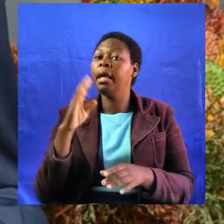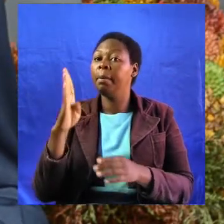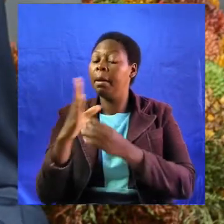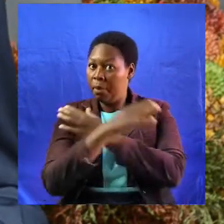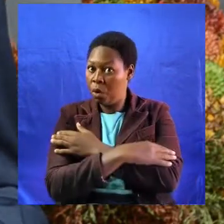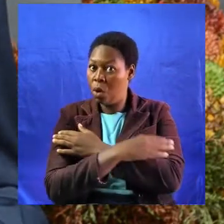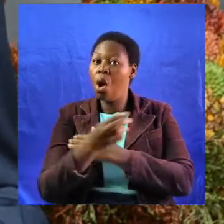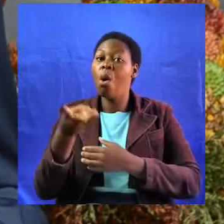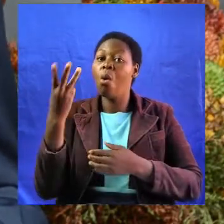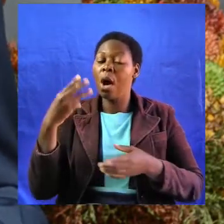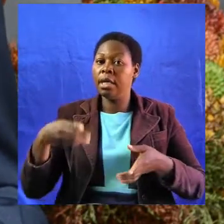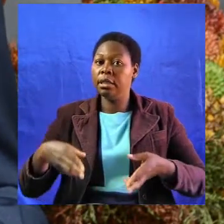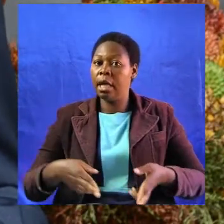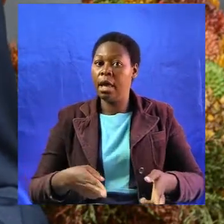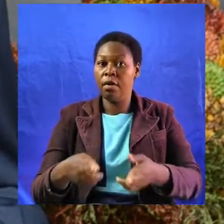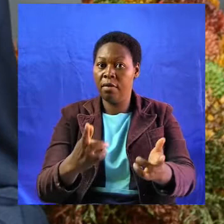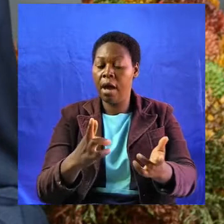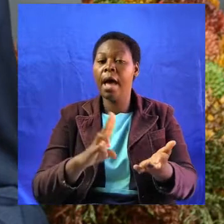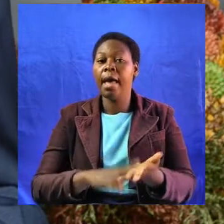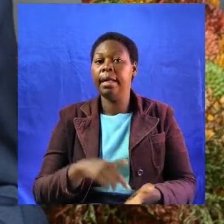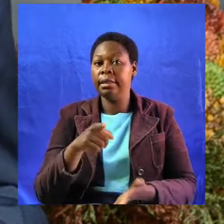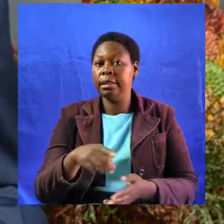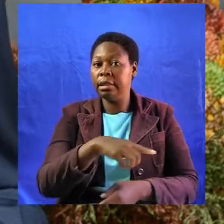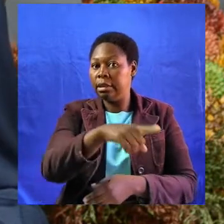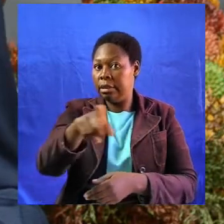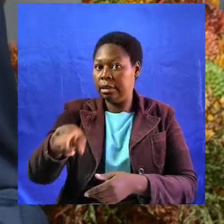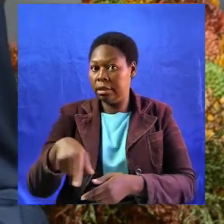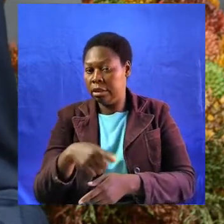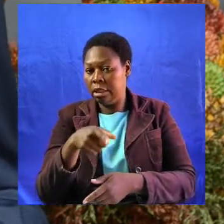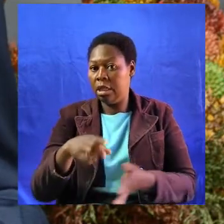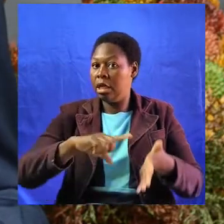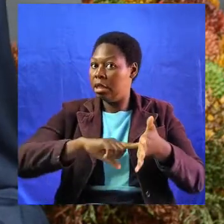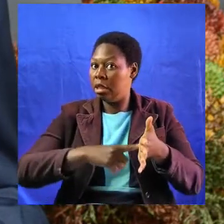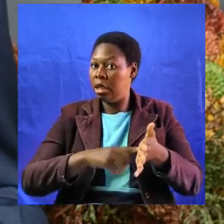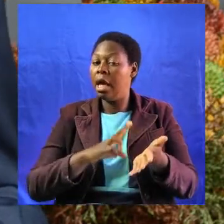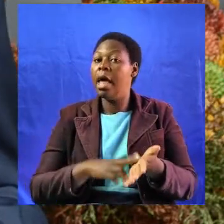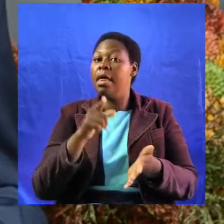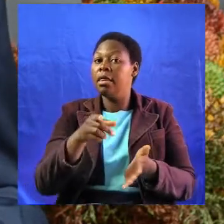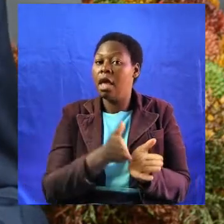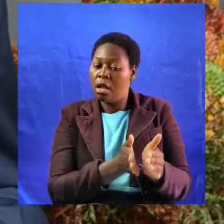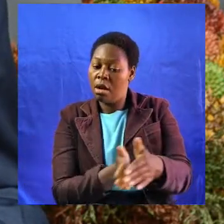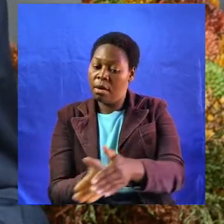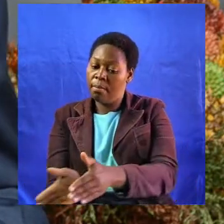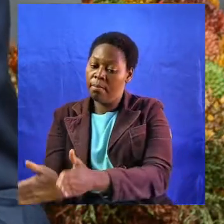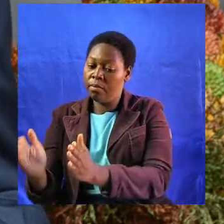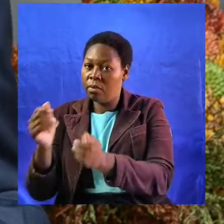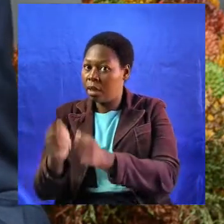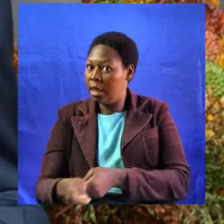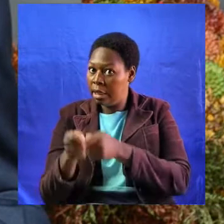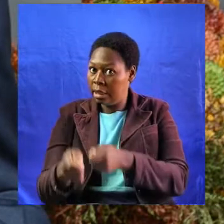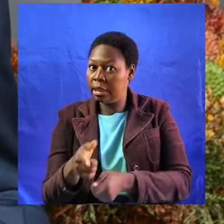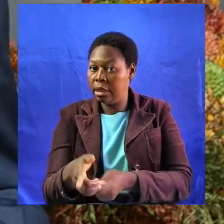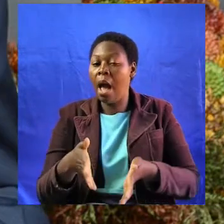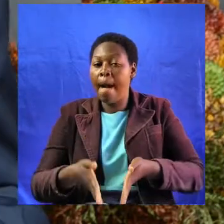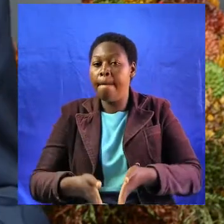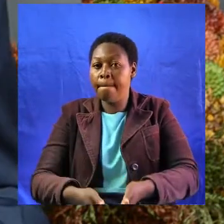vakasvika divheta mvura kubva murwizi. Ndobva yaenda kugombara vanga vakachera seri. Chakaita kuti mambo muguta